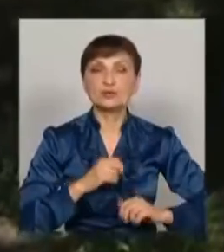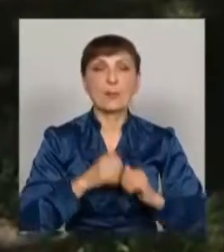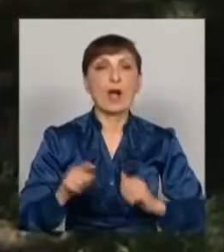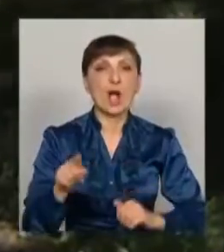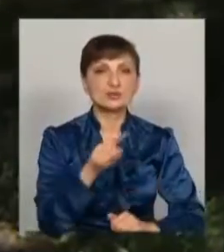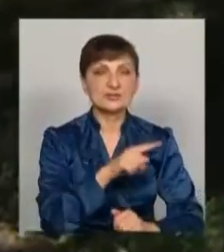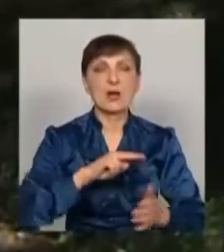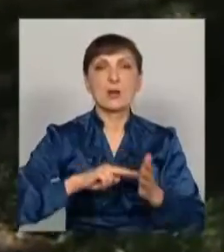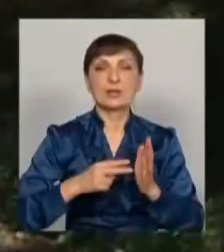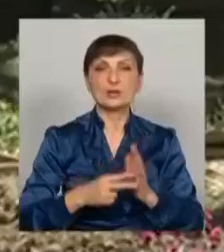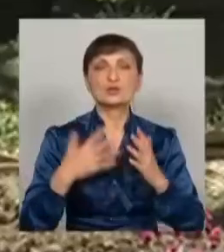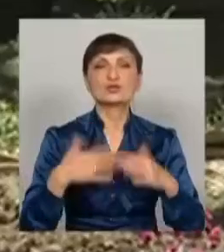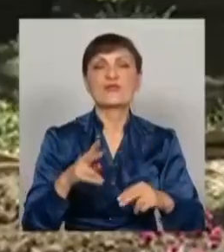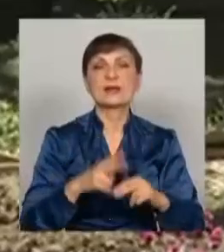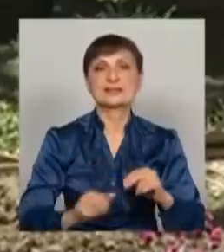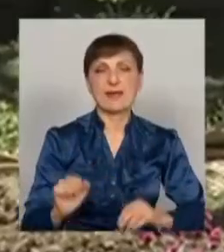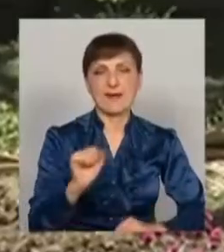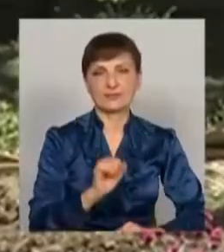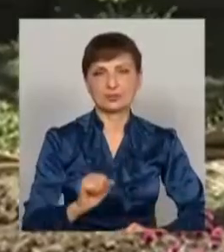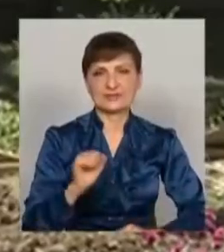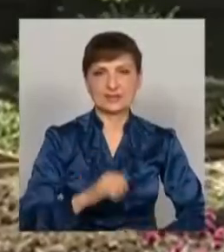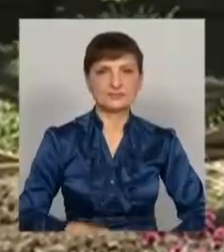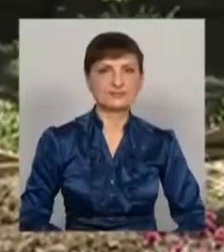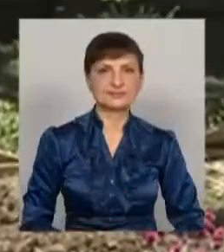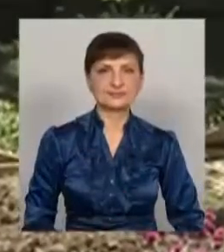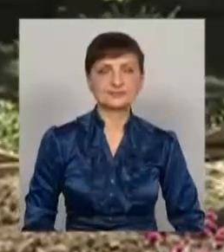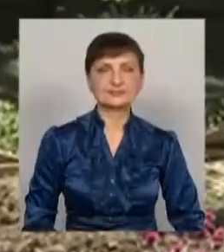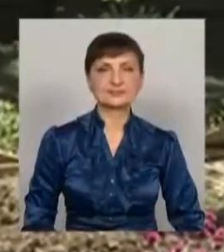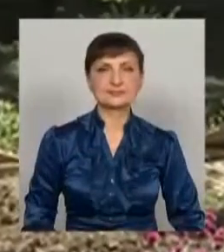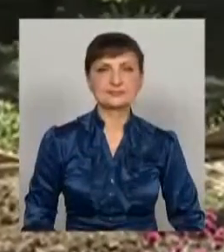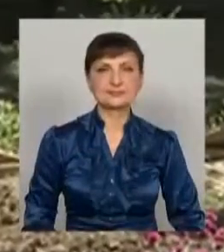планируется уже в конце августа рустам арабов диляры cf телеканал алматы